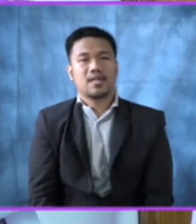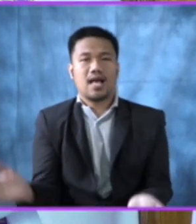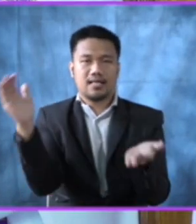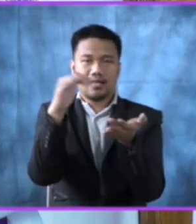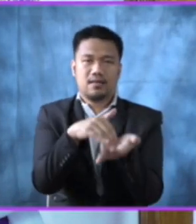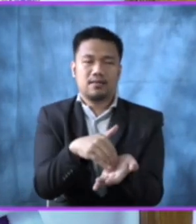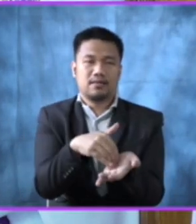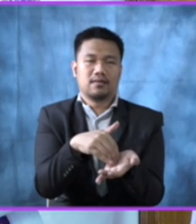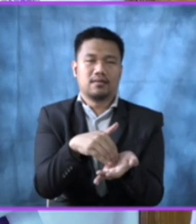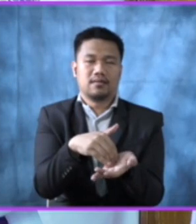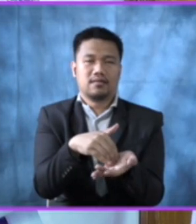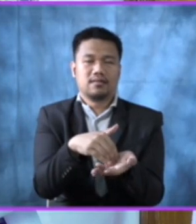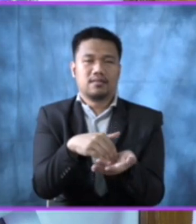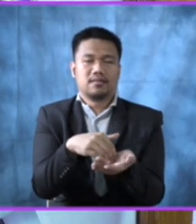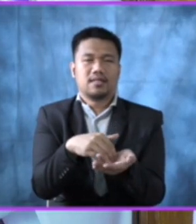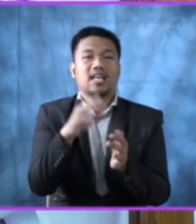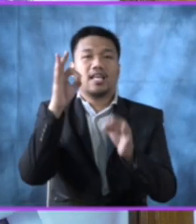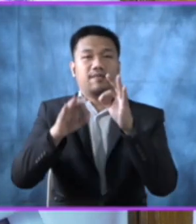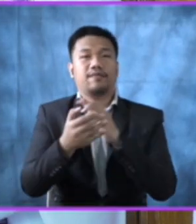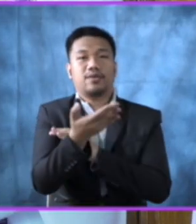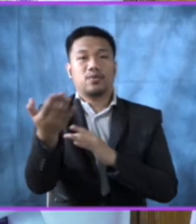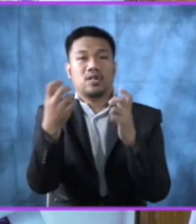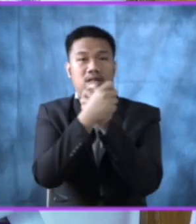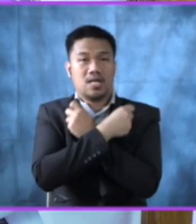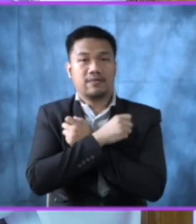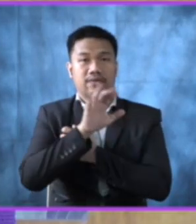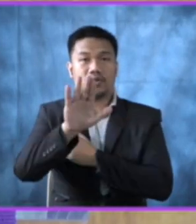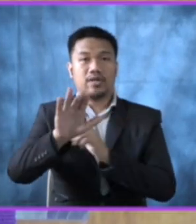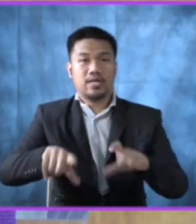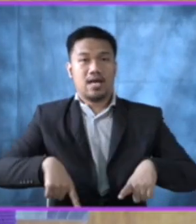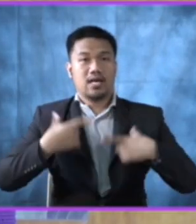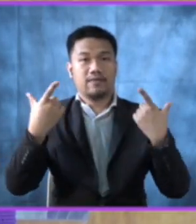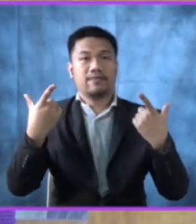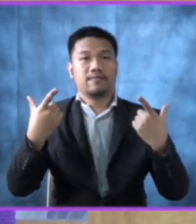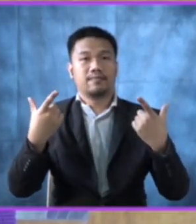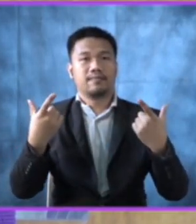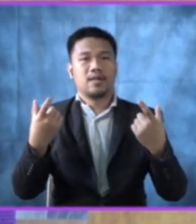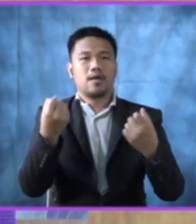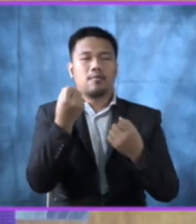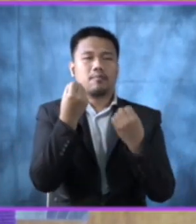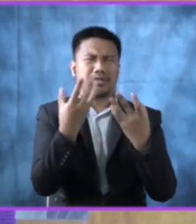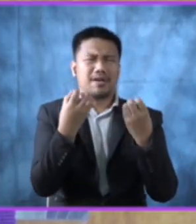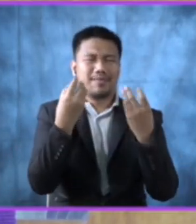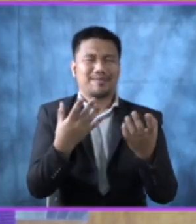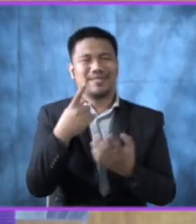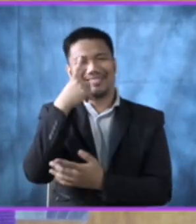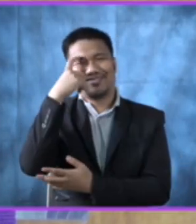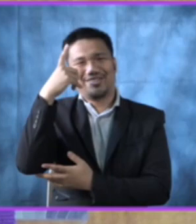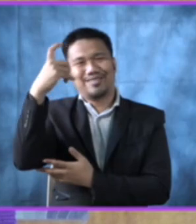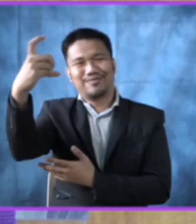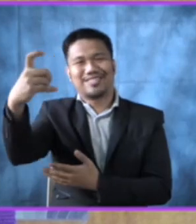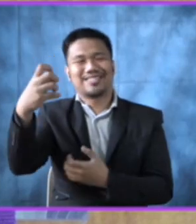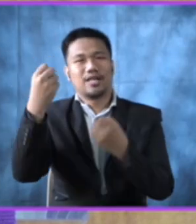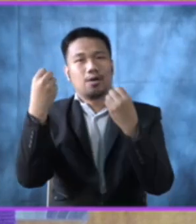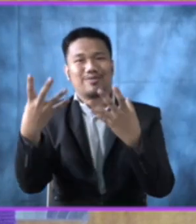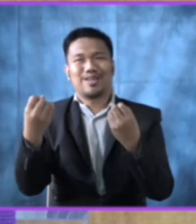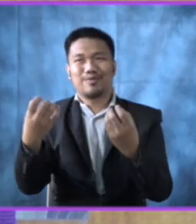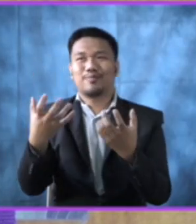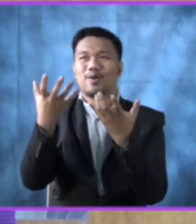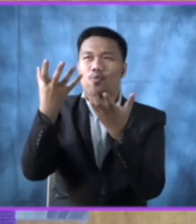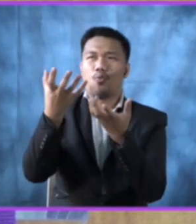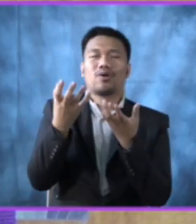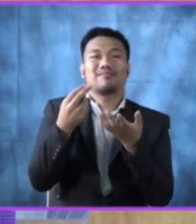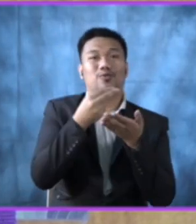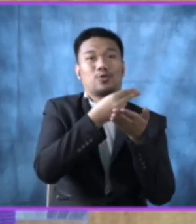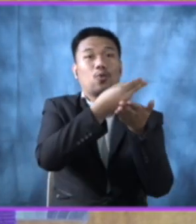Ulitin ko po, kung mahal mo ang buhay mo, marami ka pang pangarap, marami ka pang gustong